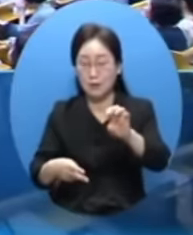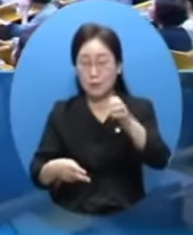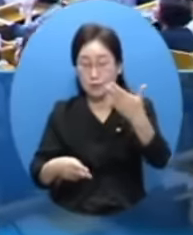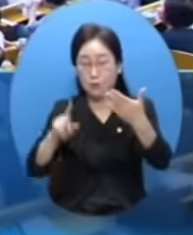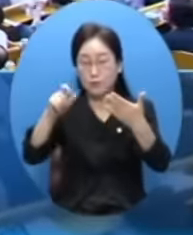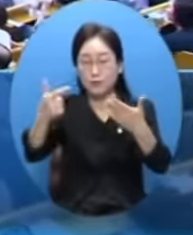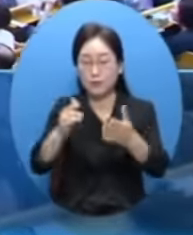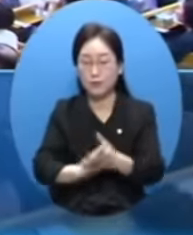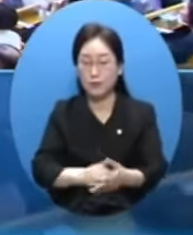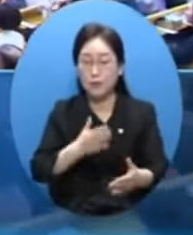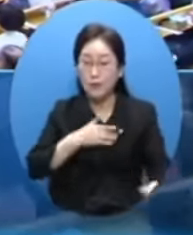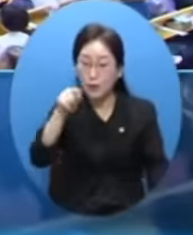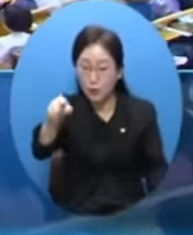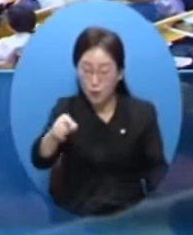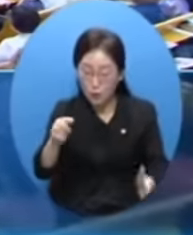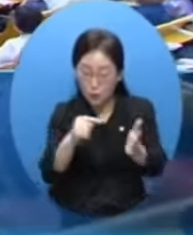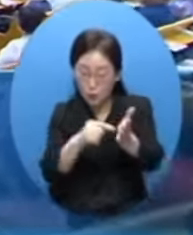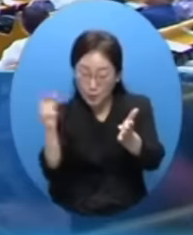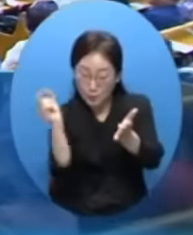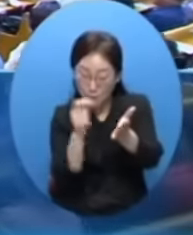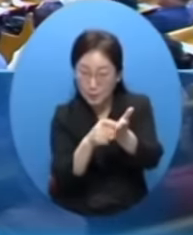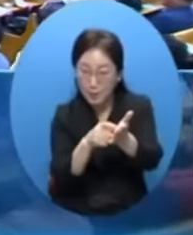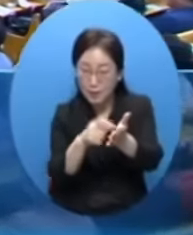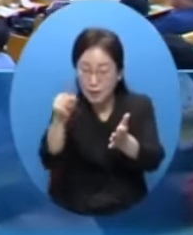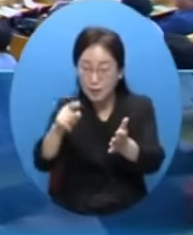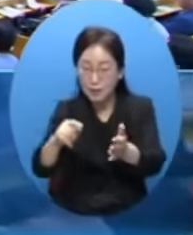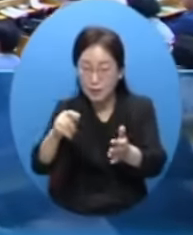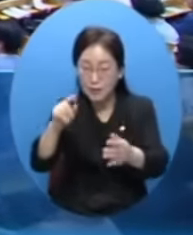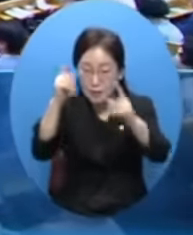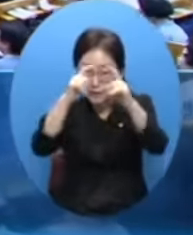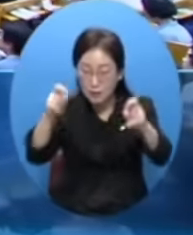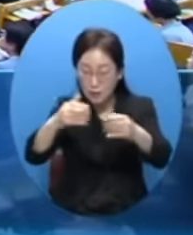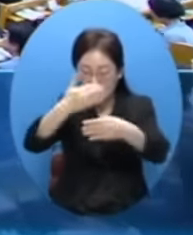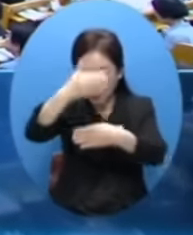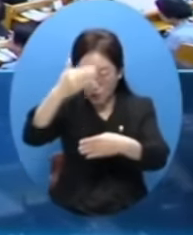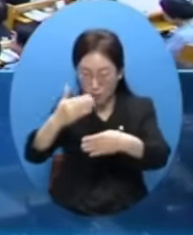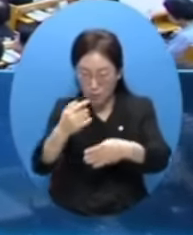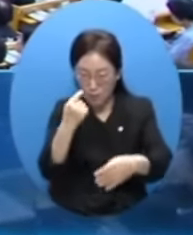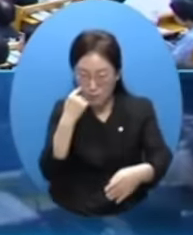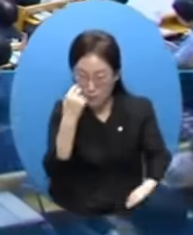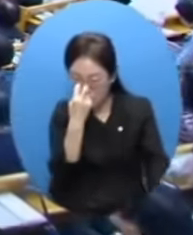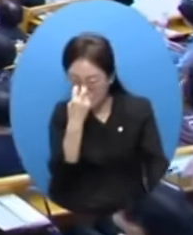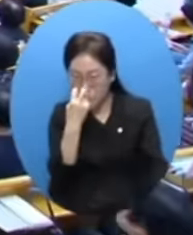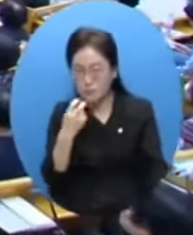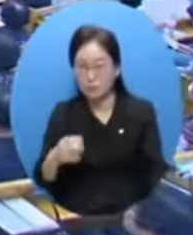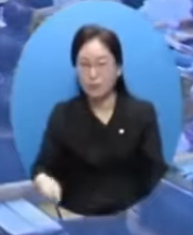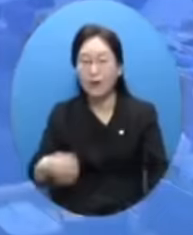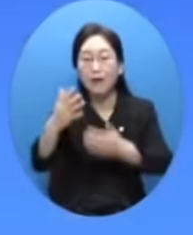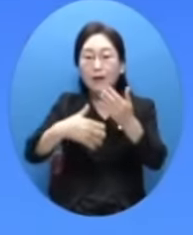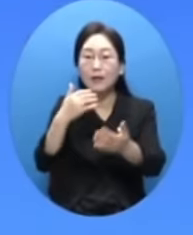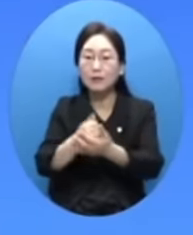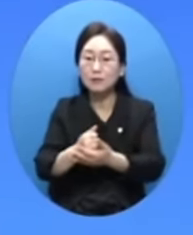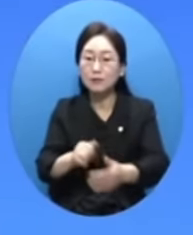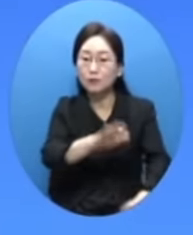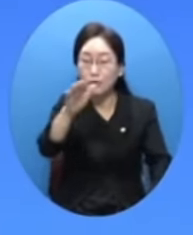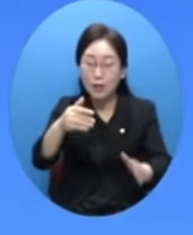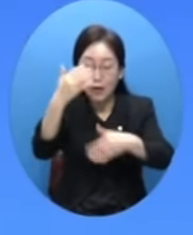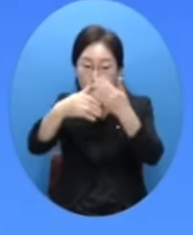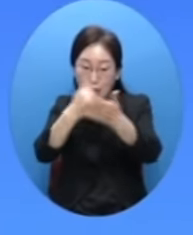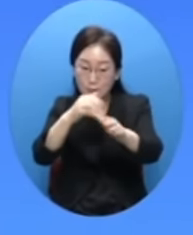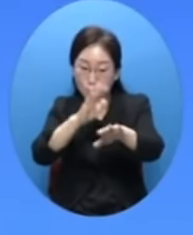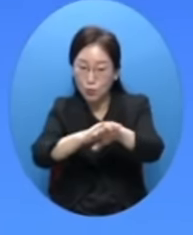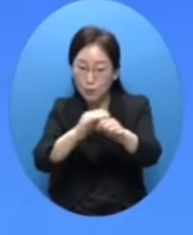내 손바닥에 새겼고 너의 성벽이 항상 내 앞에 있나니. 하나님이 우리를 하나님의 손바닥에